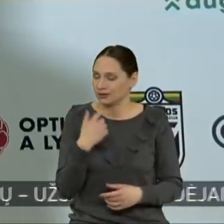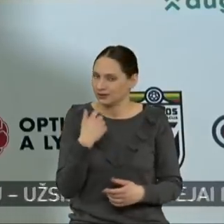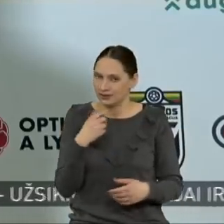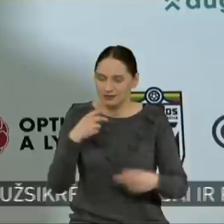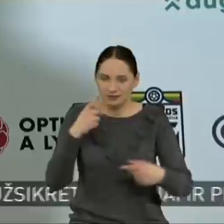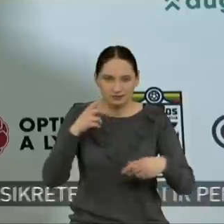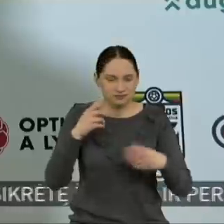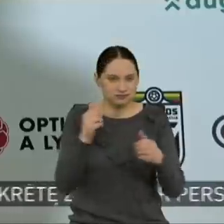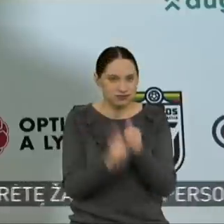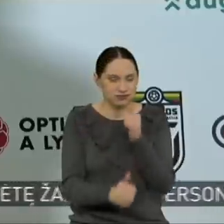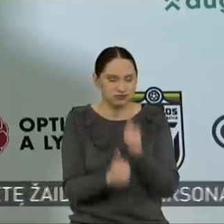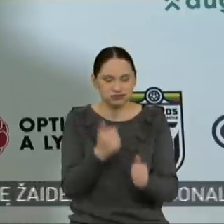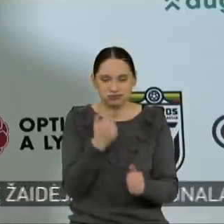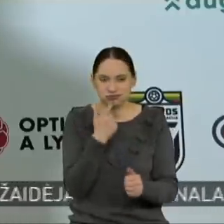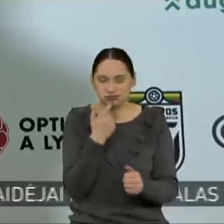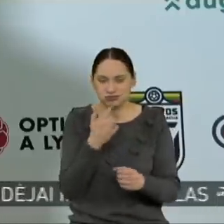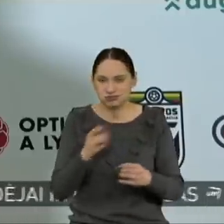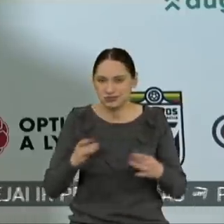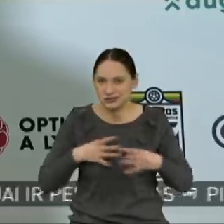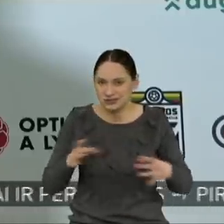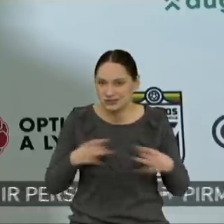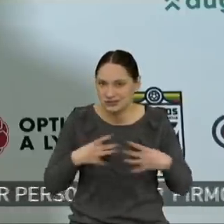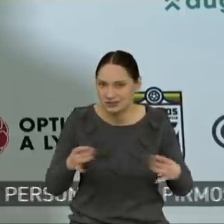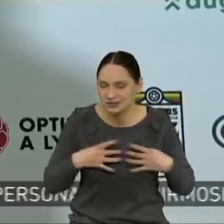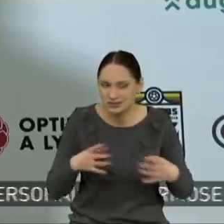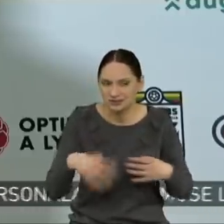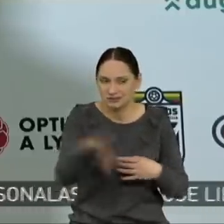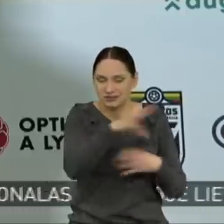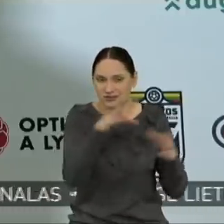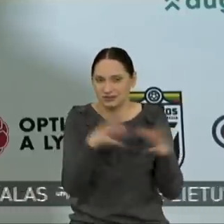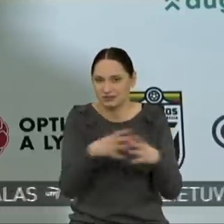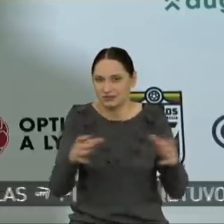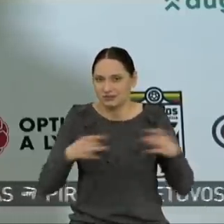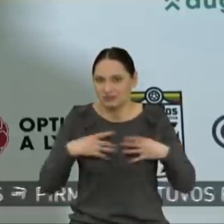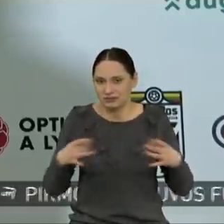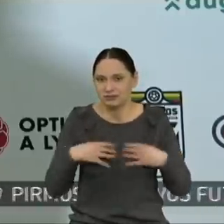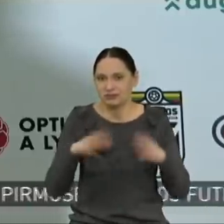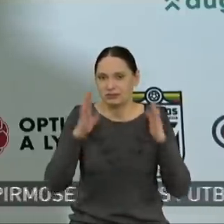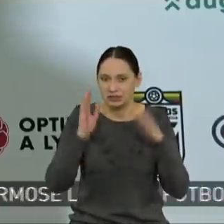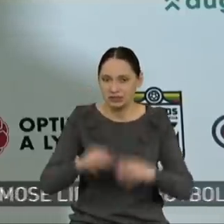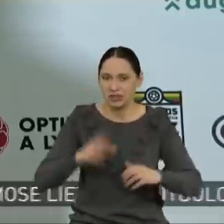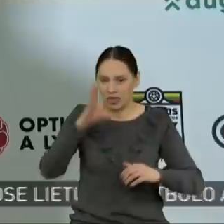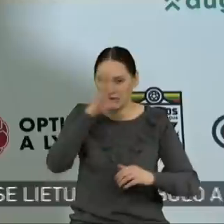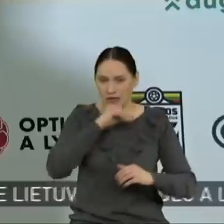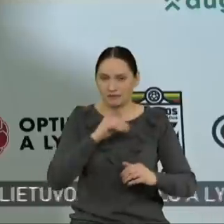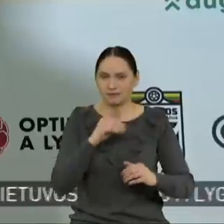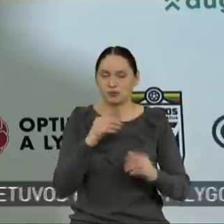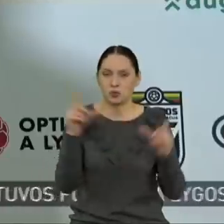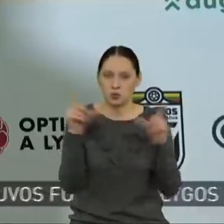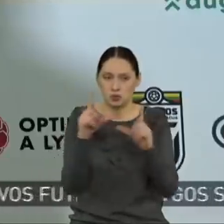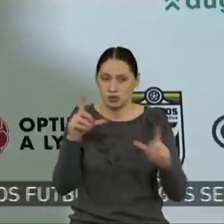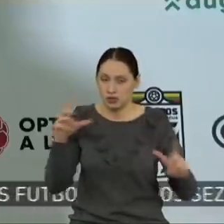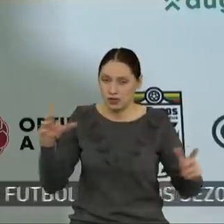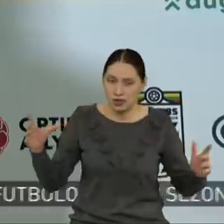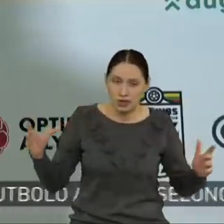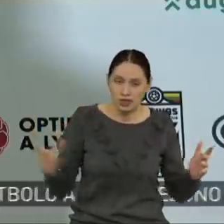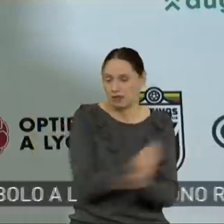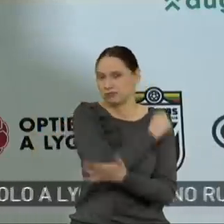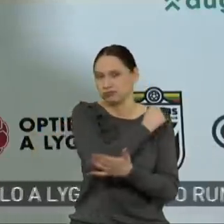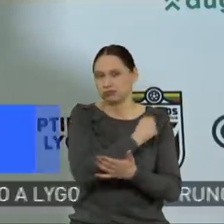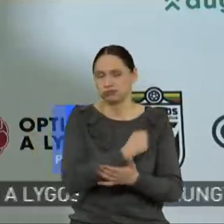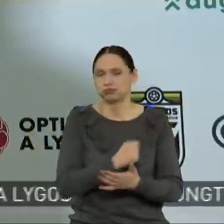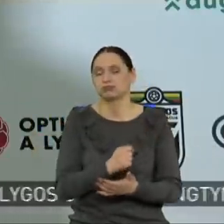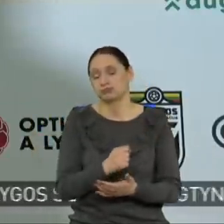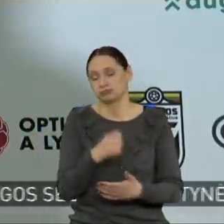paukot ir komandai. Bet svarbu, kad išlaikėm savo principus, iki pat galo vykdyt savo užduotis ir to pasakojai.